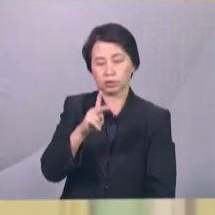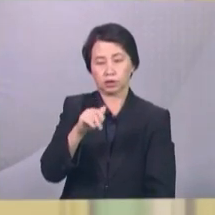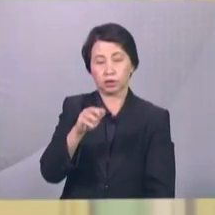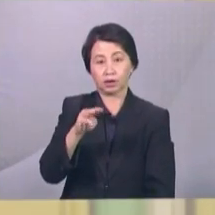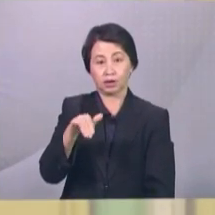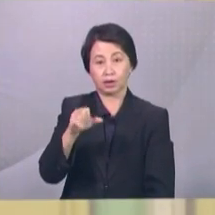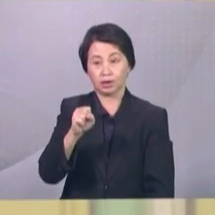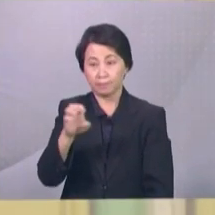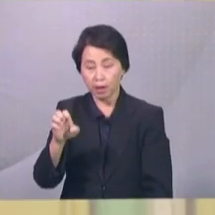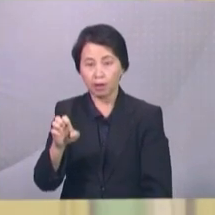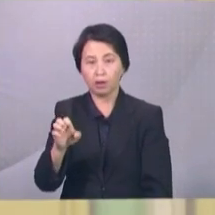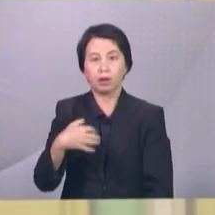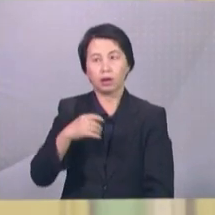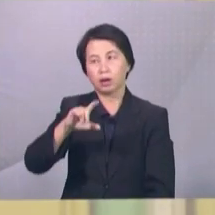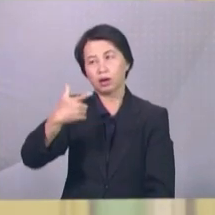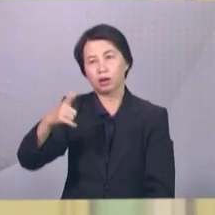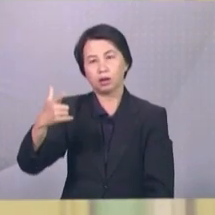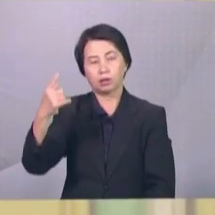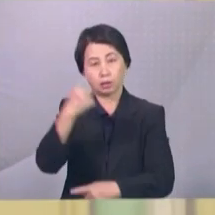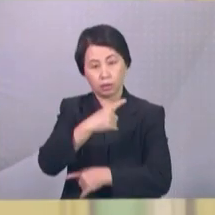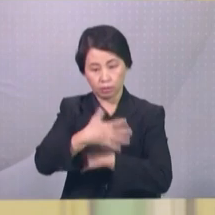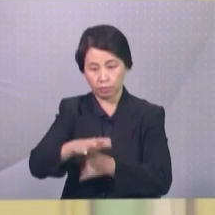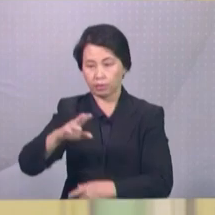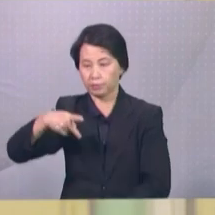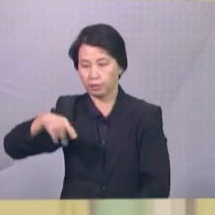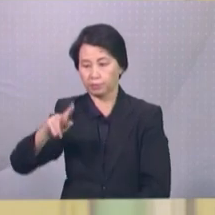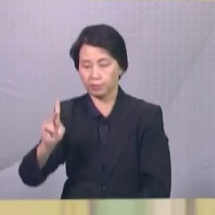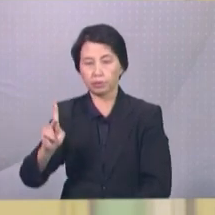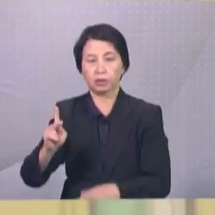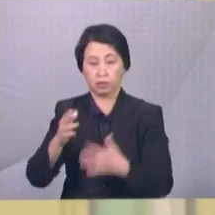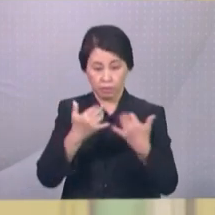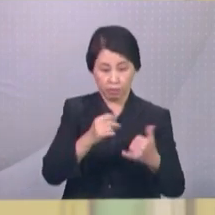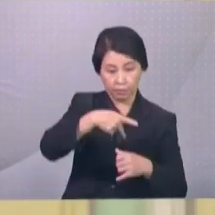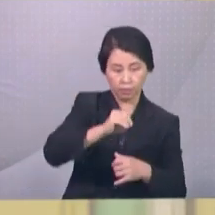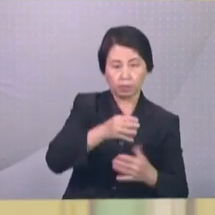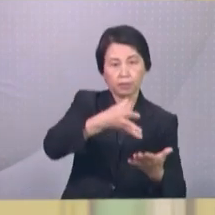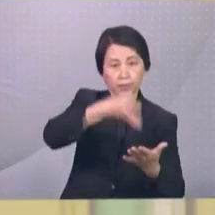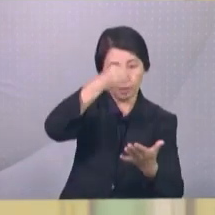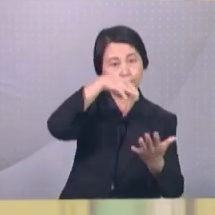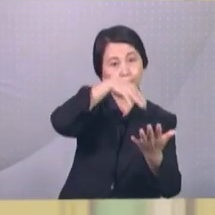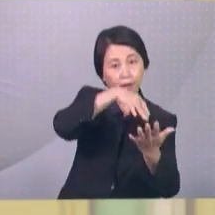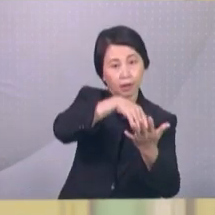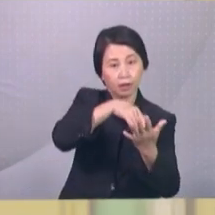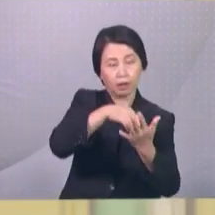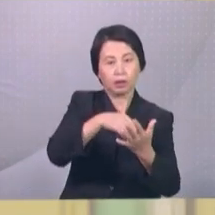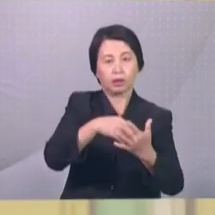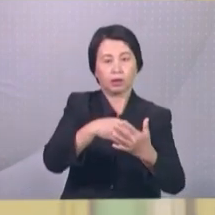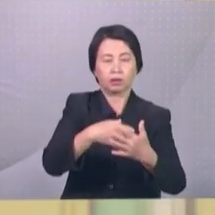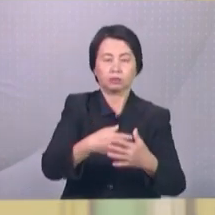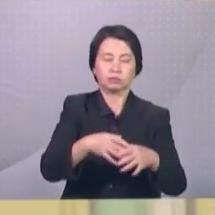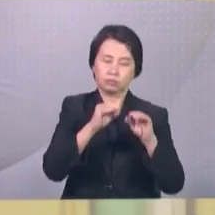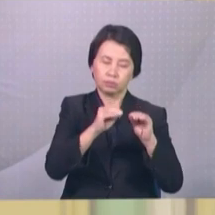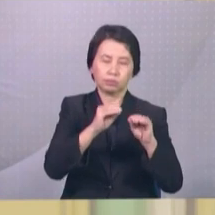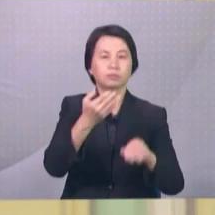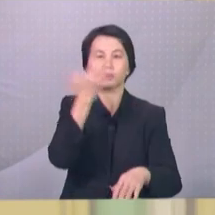ini, melainkan beberapa hari selepas PKP itu, sewaktu PKP ini, pengajaran dan pembelajaran berjalan seperti